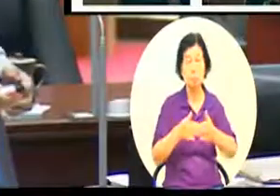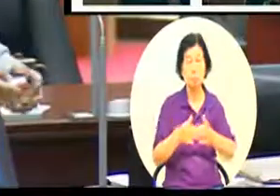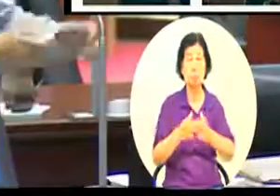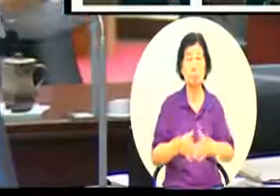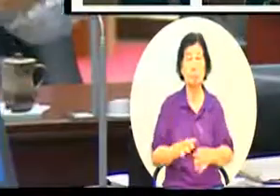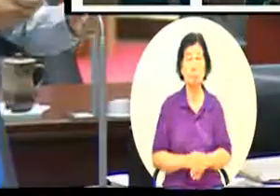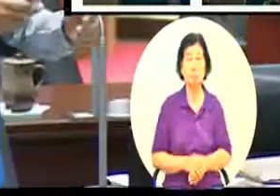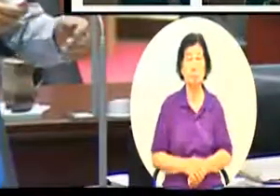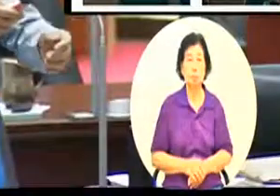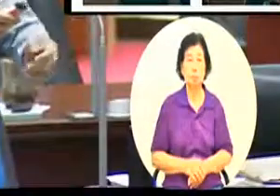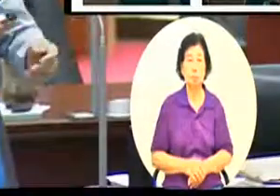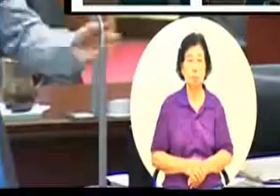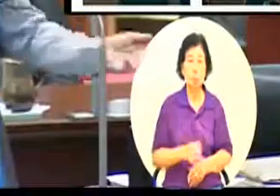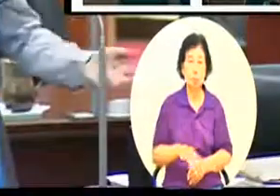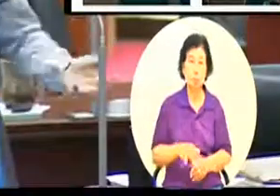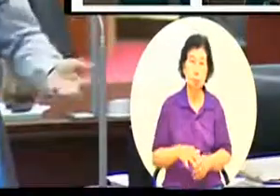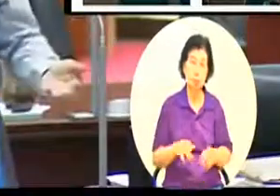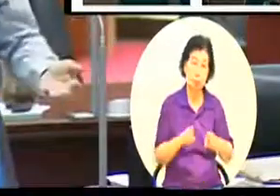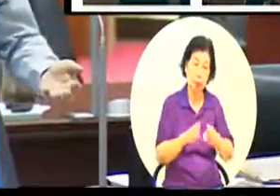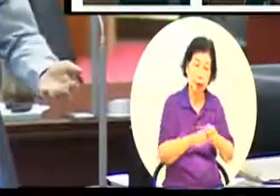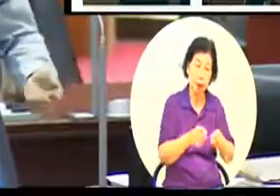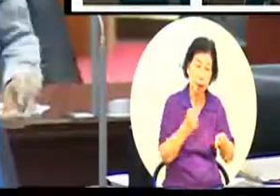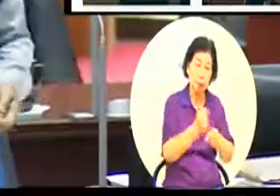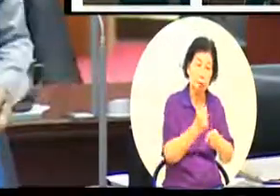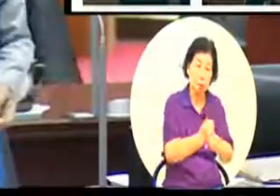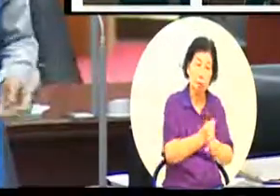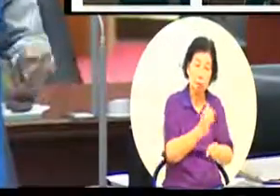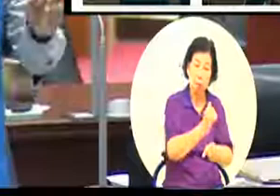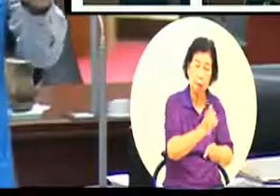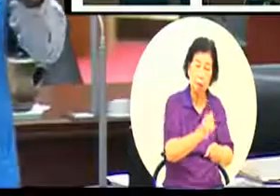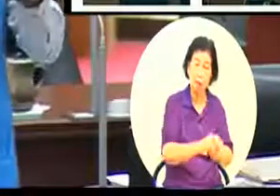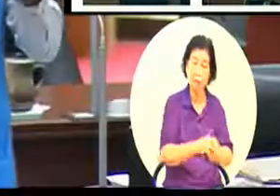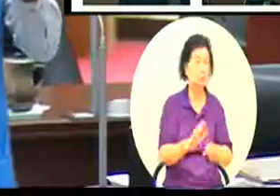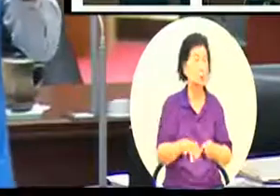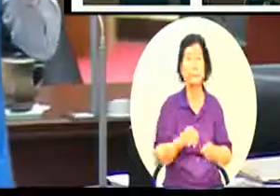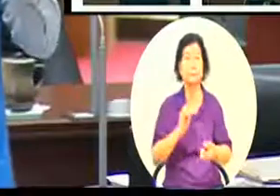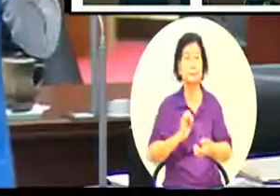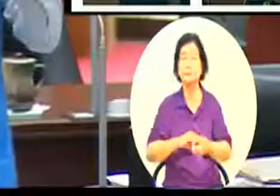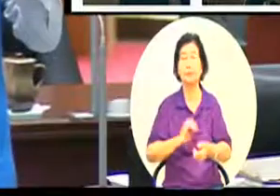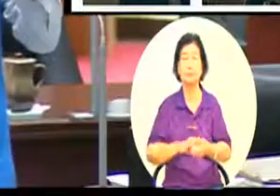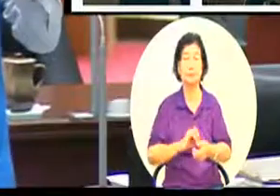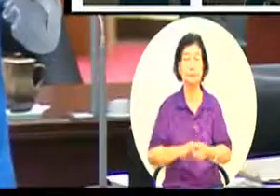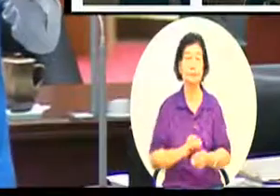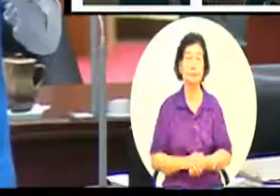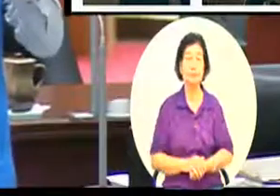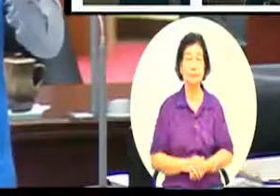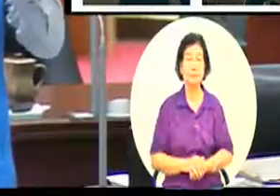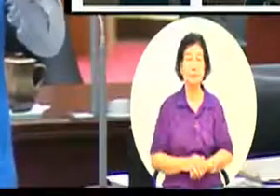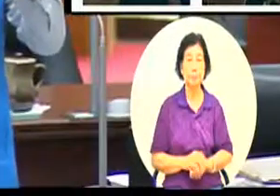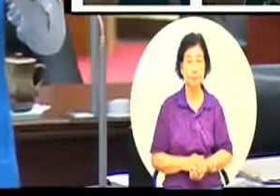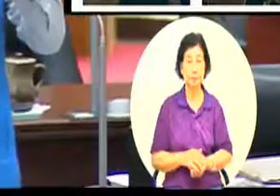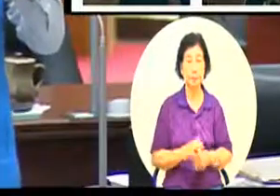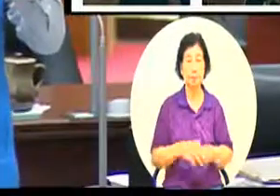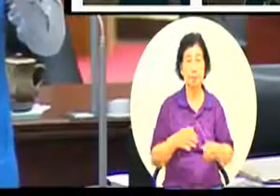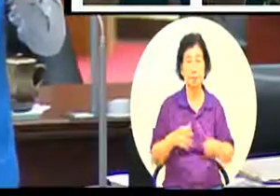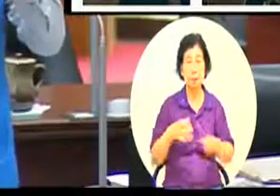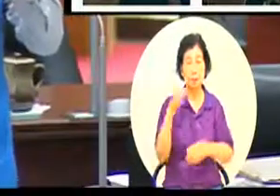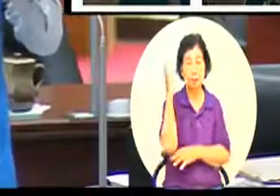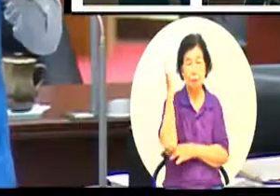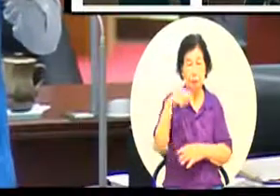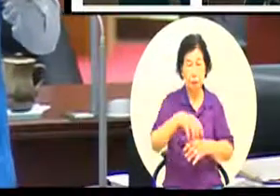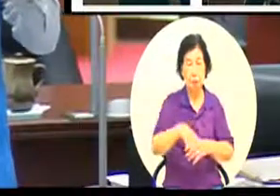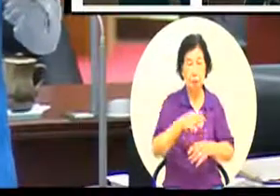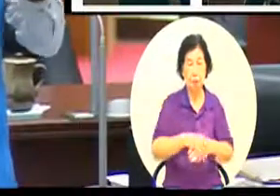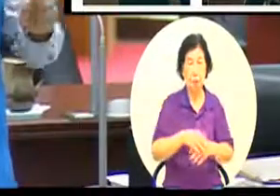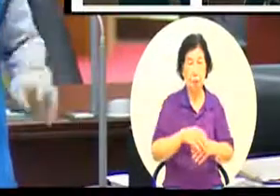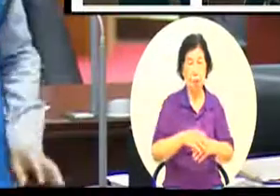啊，有人做就好了，有人做事这样就好了，不是这样子的，也不是我们市政府应有的态度呢。所以